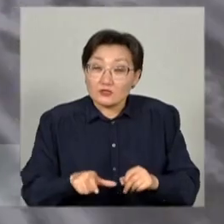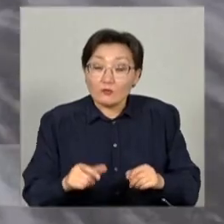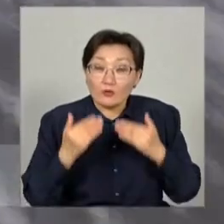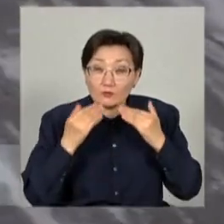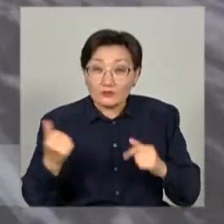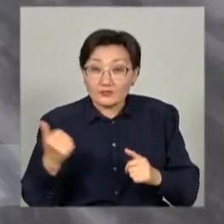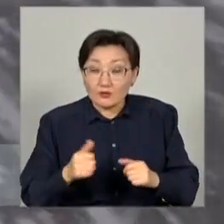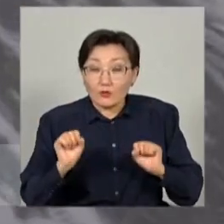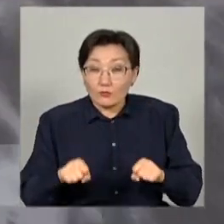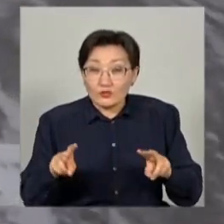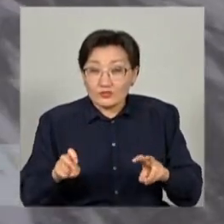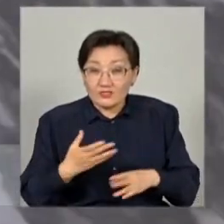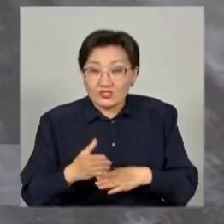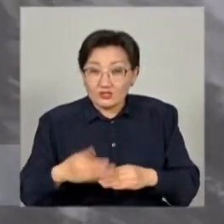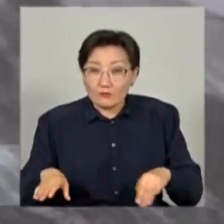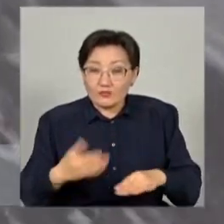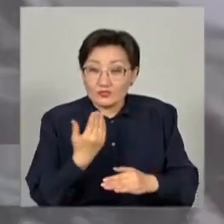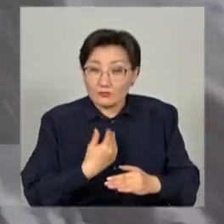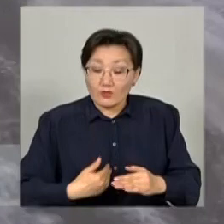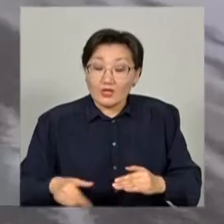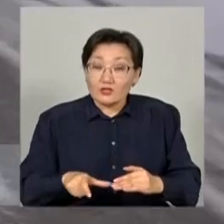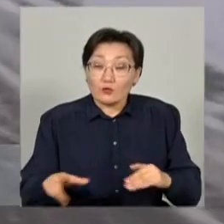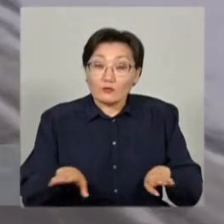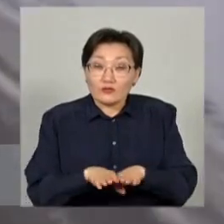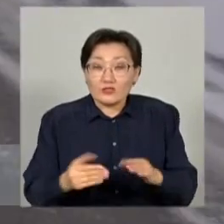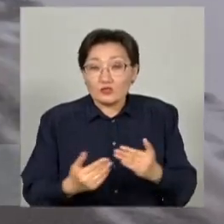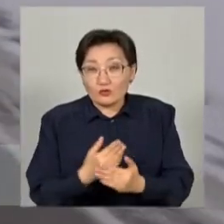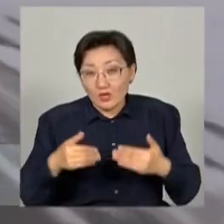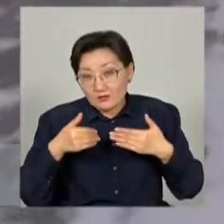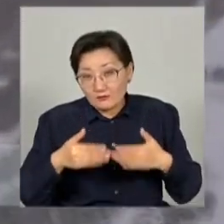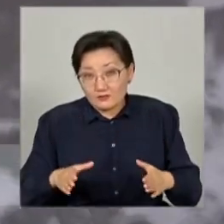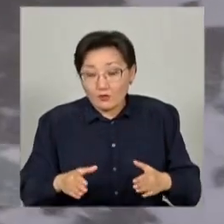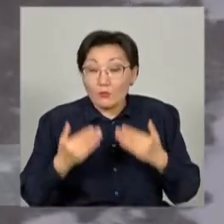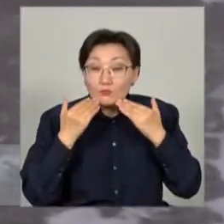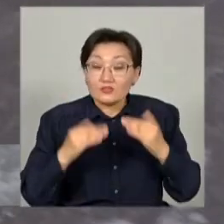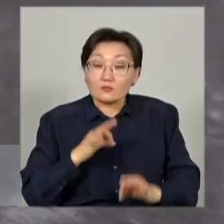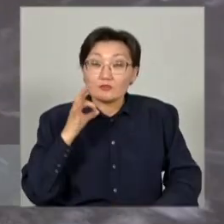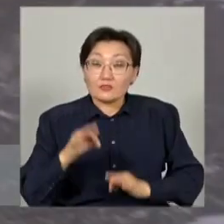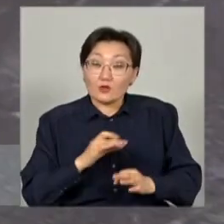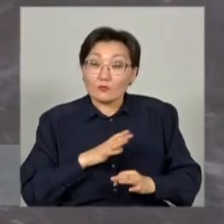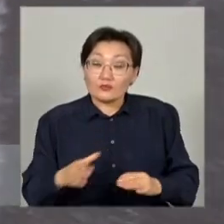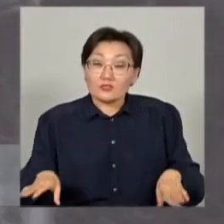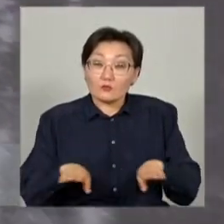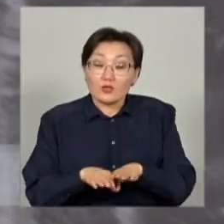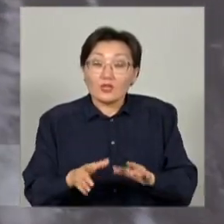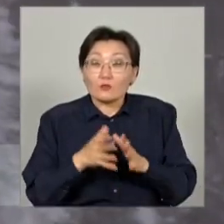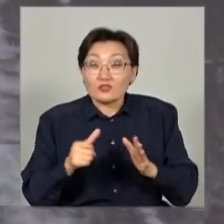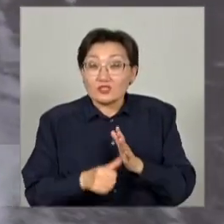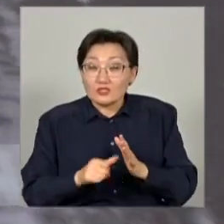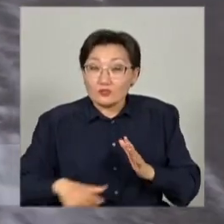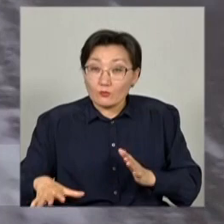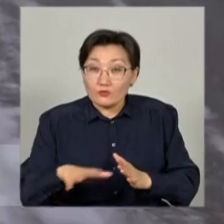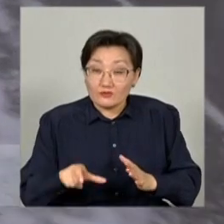неделю можно назвать частично парализованным. Дороги то закрывают, то снова открывают. За последние сутки были перекрыты больше 60